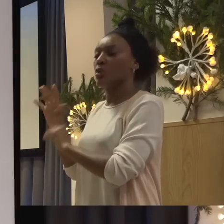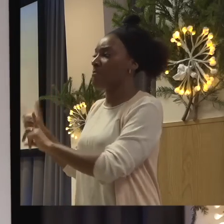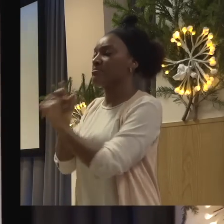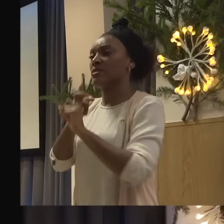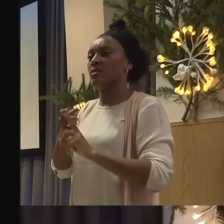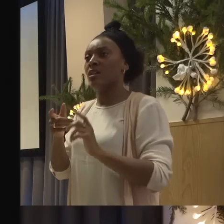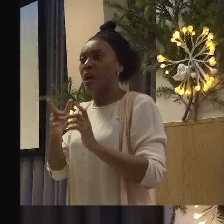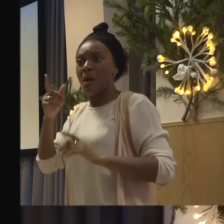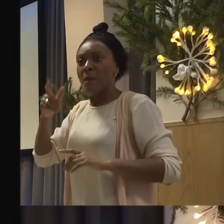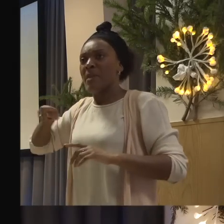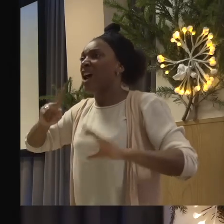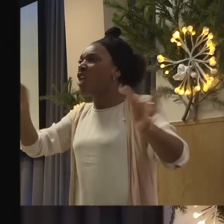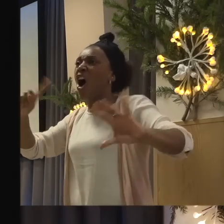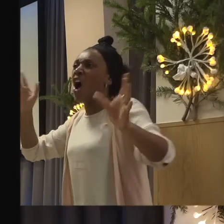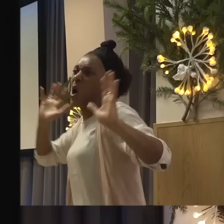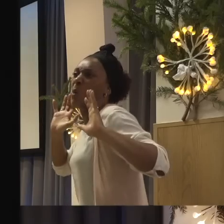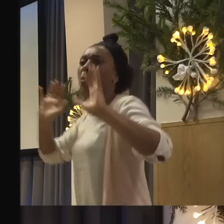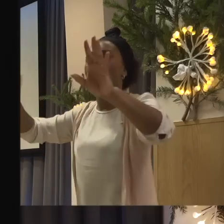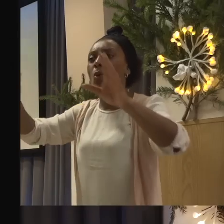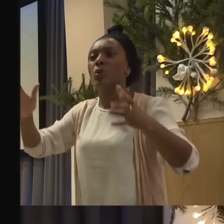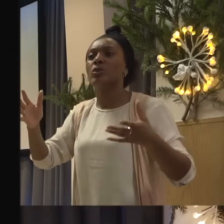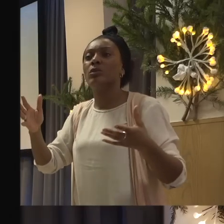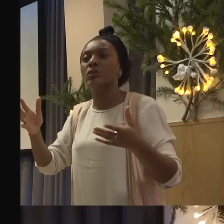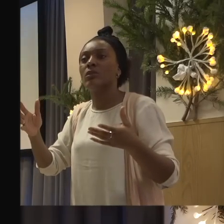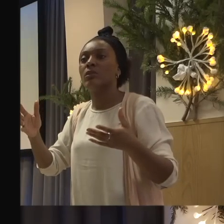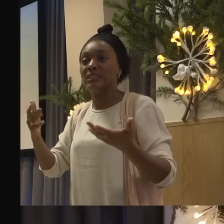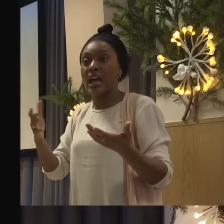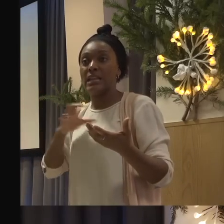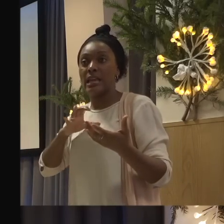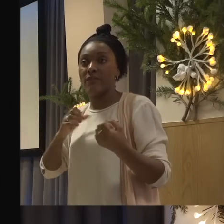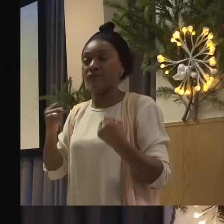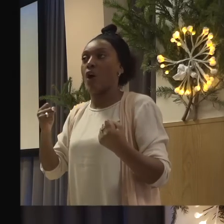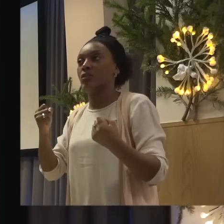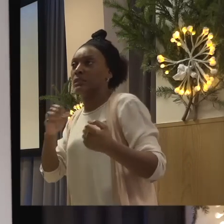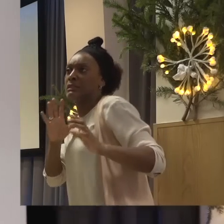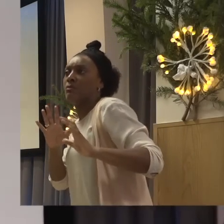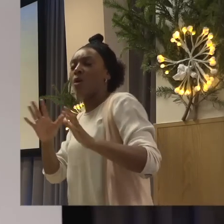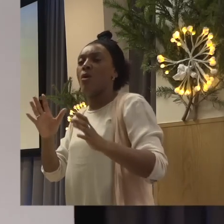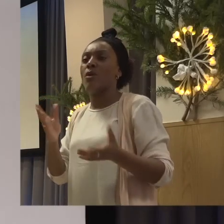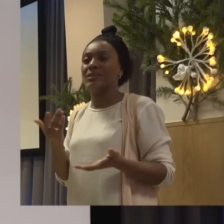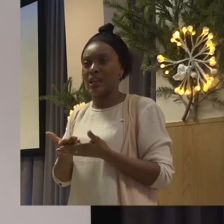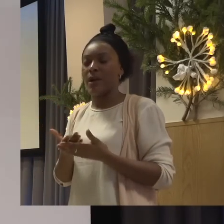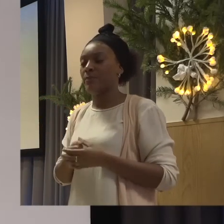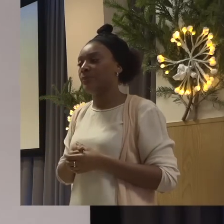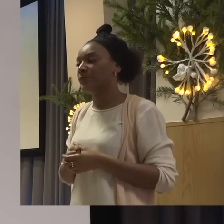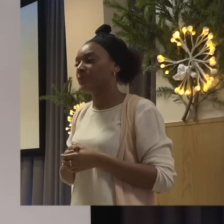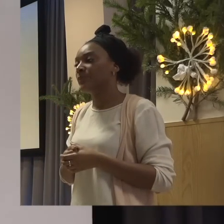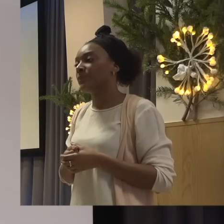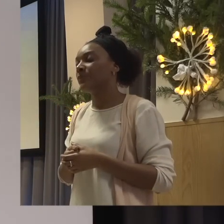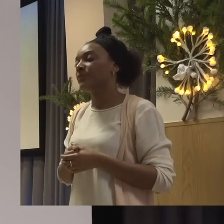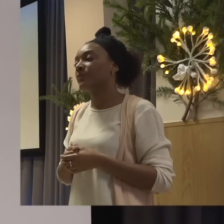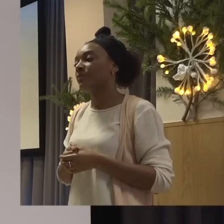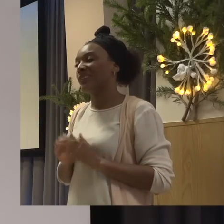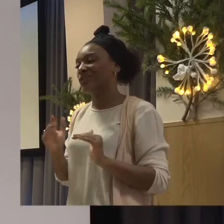venu faire. Il a géré la force, mais aussi il a bien négocié les moments de